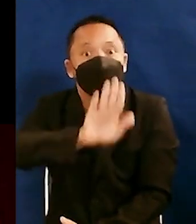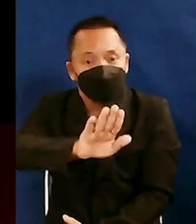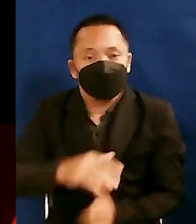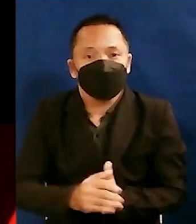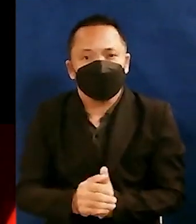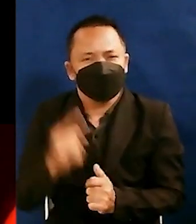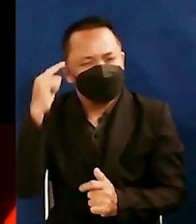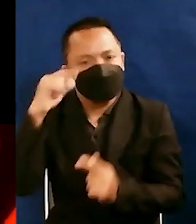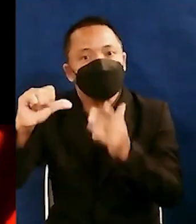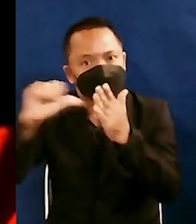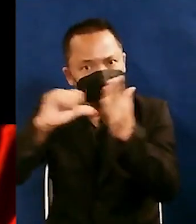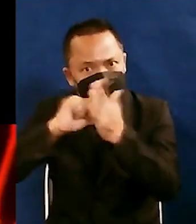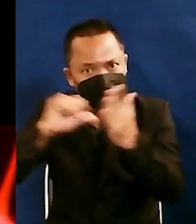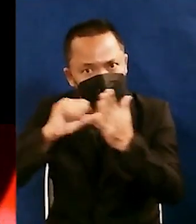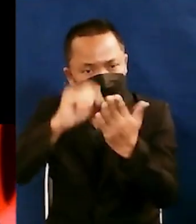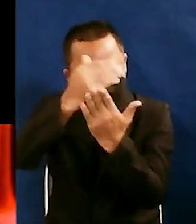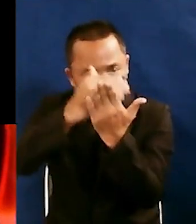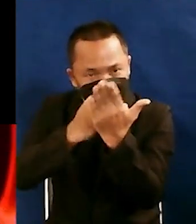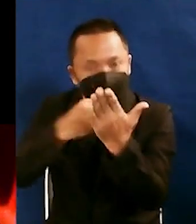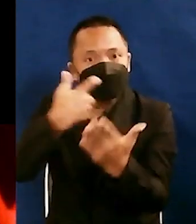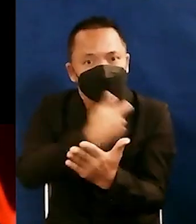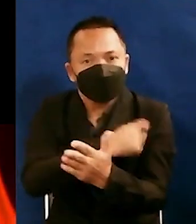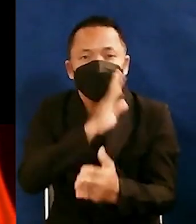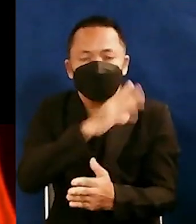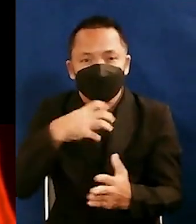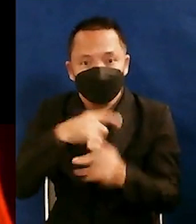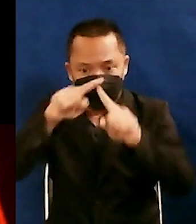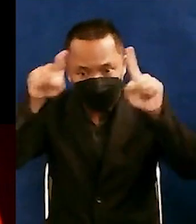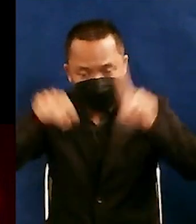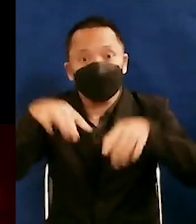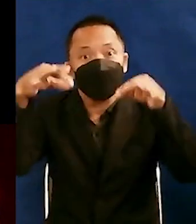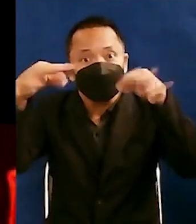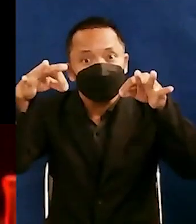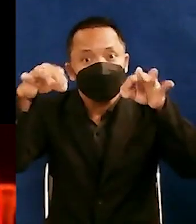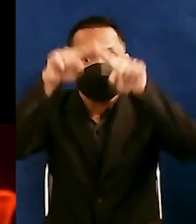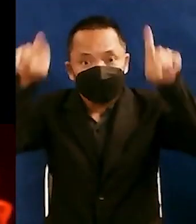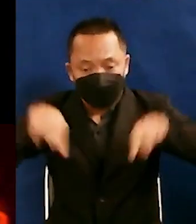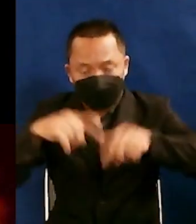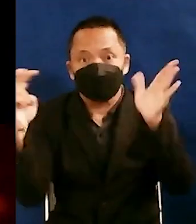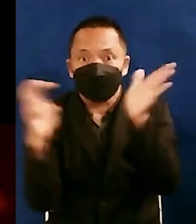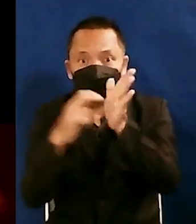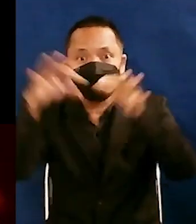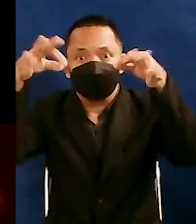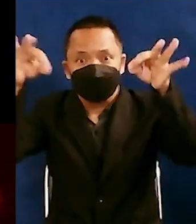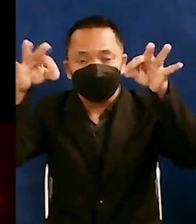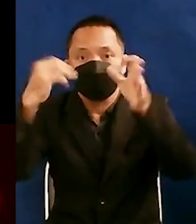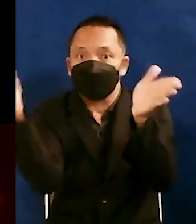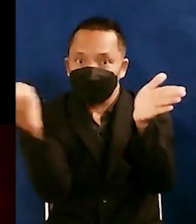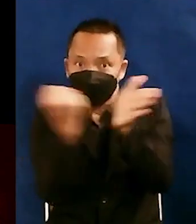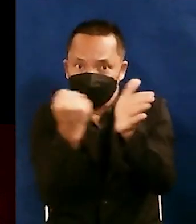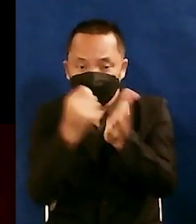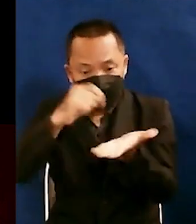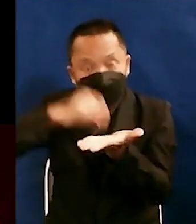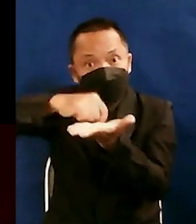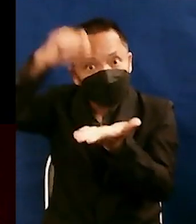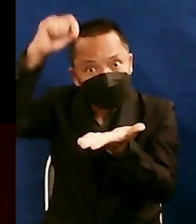ะจะเป็นผู้แก้ไขข้อมูลให้ท่านนะคะและกรณีต้องออกเอกสารเป็นใบรับรองนะคะที่ต้องมีตราประทับหรือมีลาย